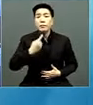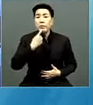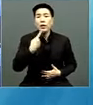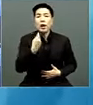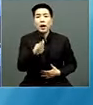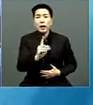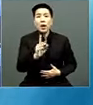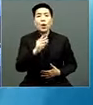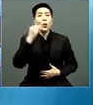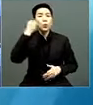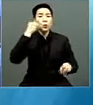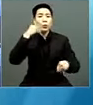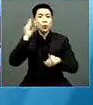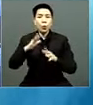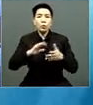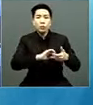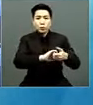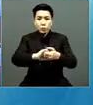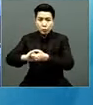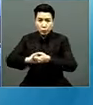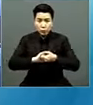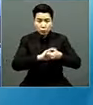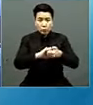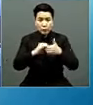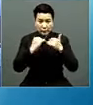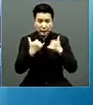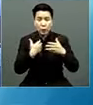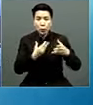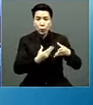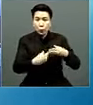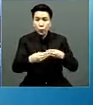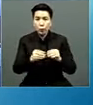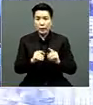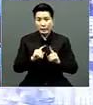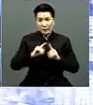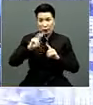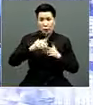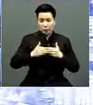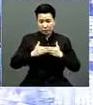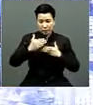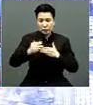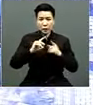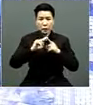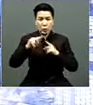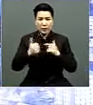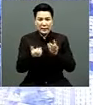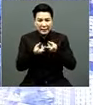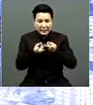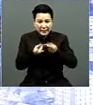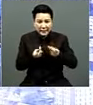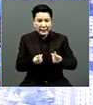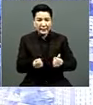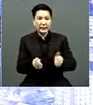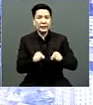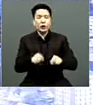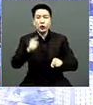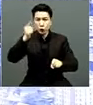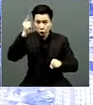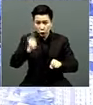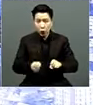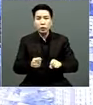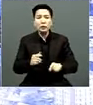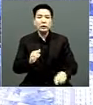อความร่วมมือทุกท่านนะครับเพราะเราจะเข้าสู่มาตรการผ่อนปรนระยะที่2ความเข้มข้นตรงนี้มีต้องมี